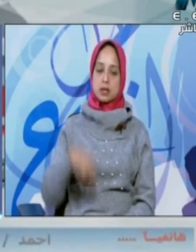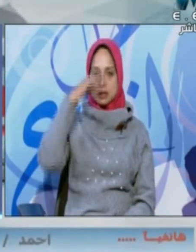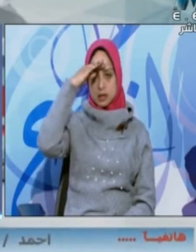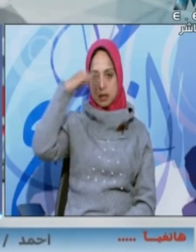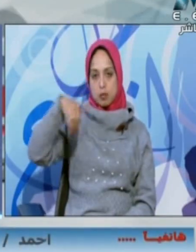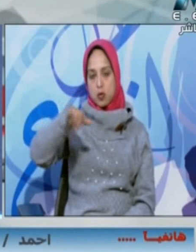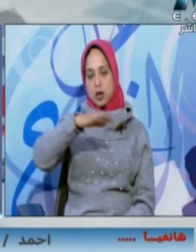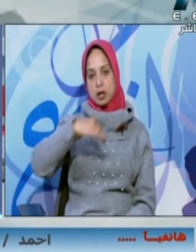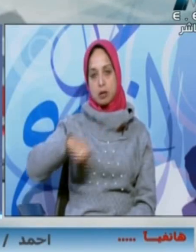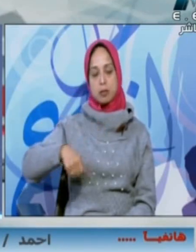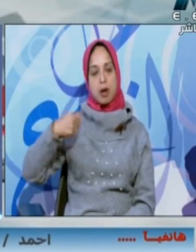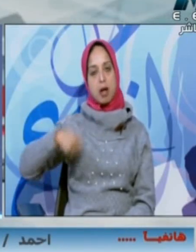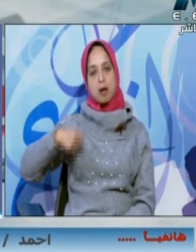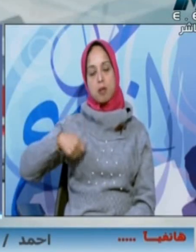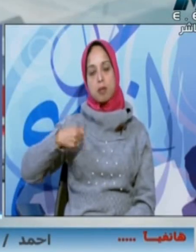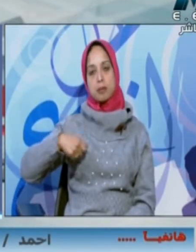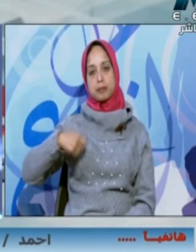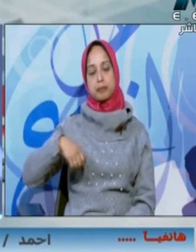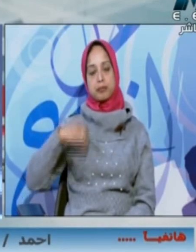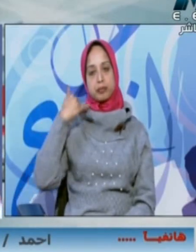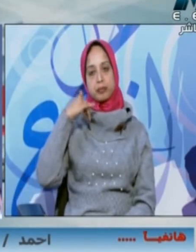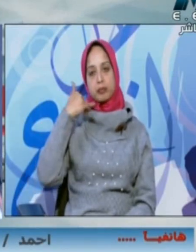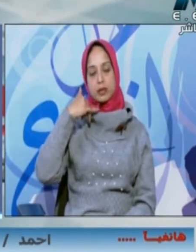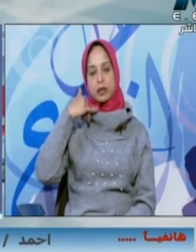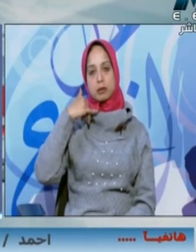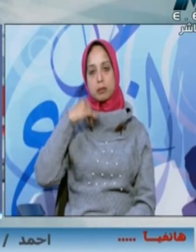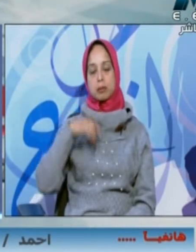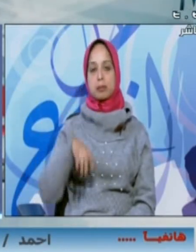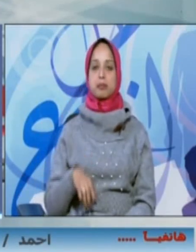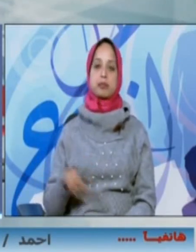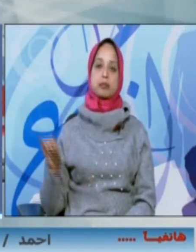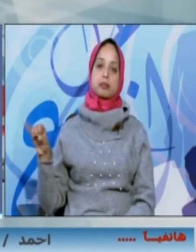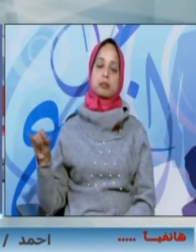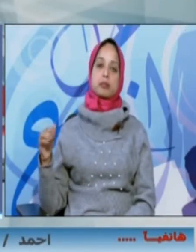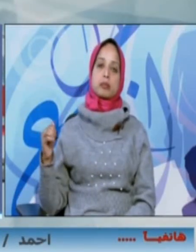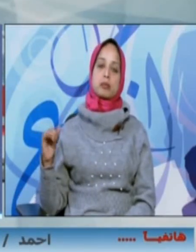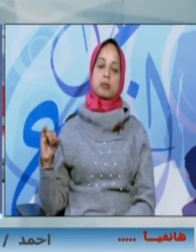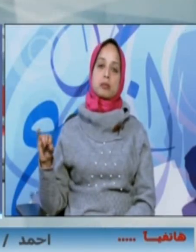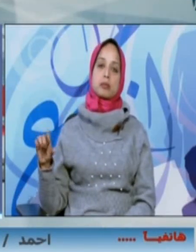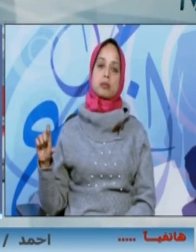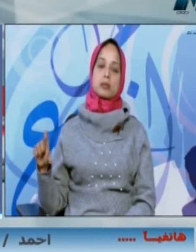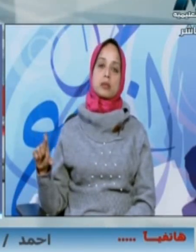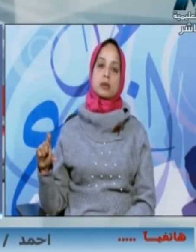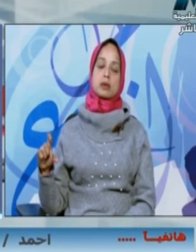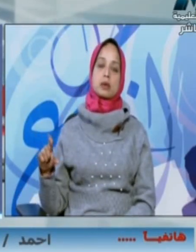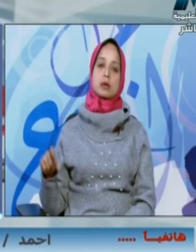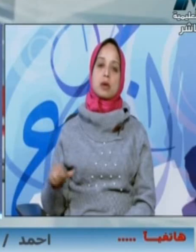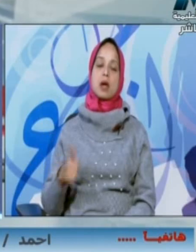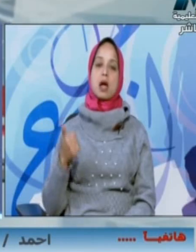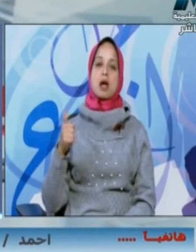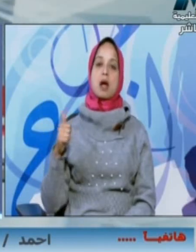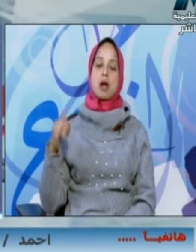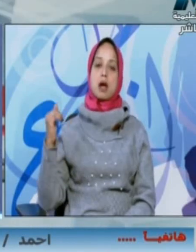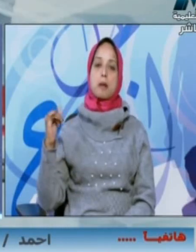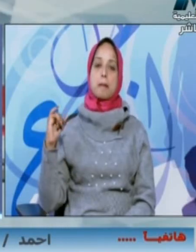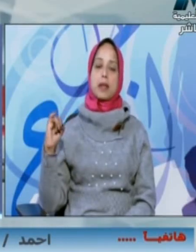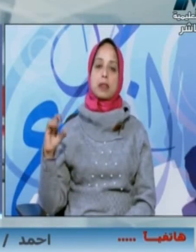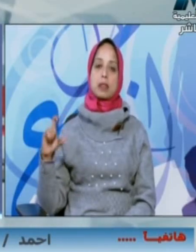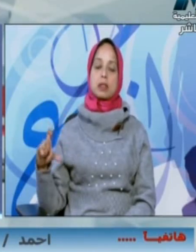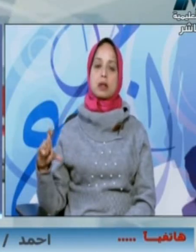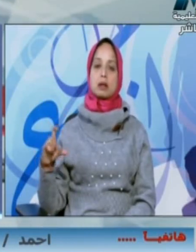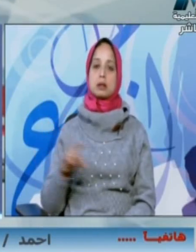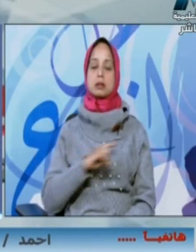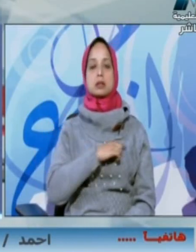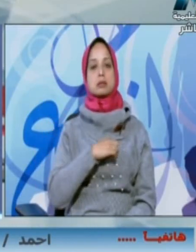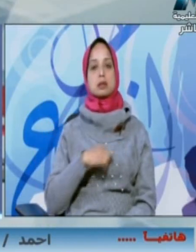ألو، السلام عليكم. وعليكم السلام، عامل يا محمد؟ الحمد لله تمام. اتفضل يا محمد. أحمد من المنيا. ازيك يا أبو حميد، عامل إيه؟ الحمد